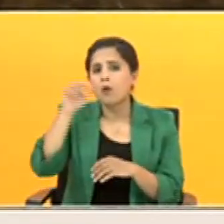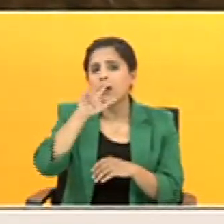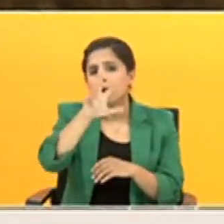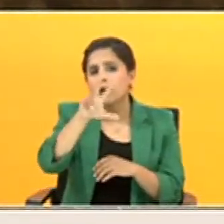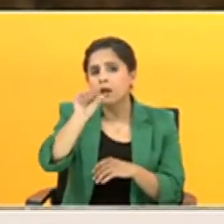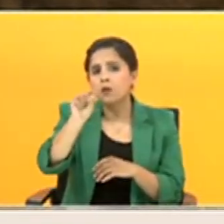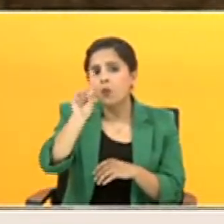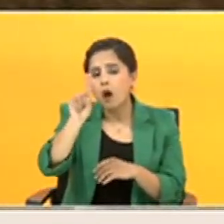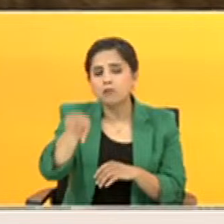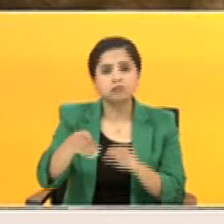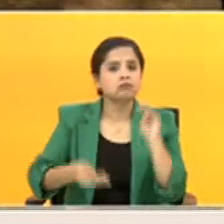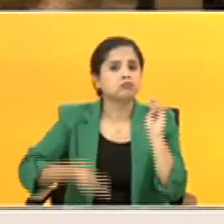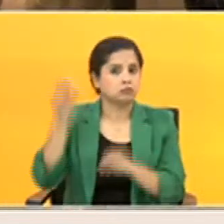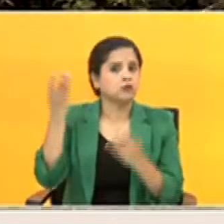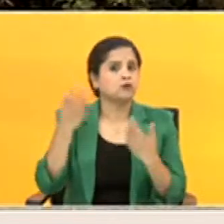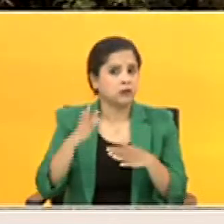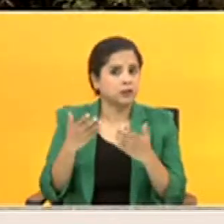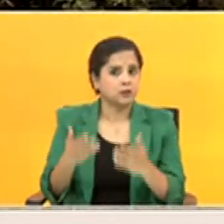891 हो गई है।